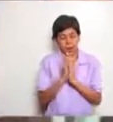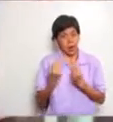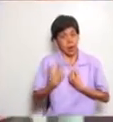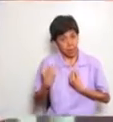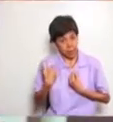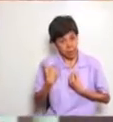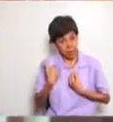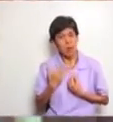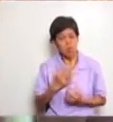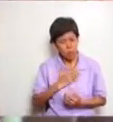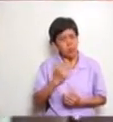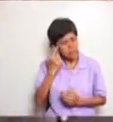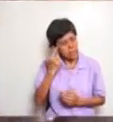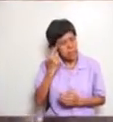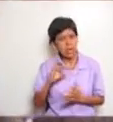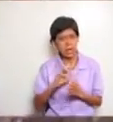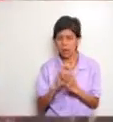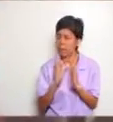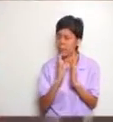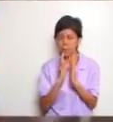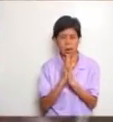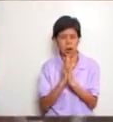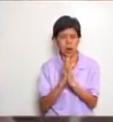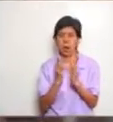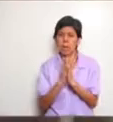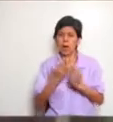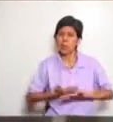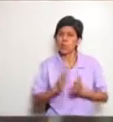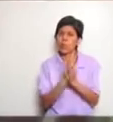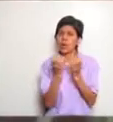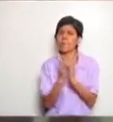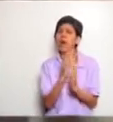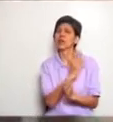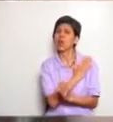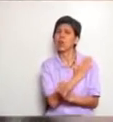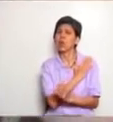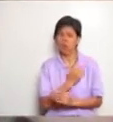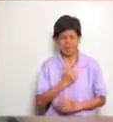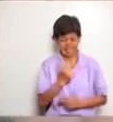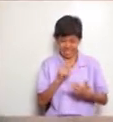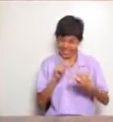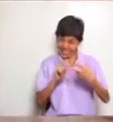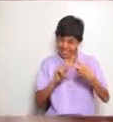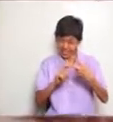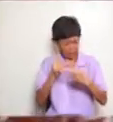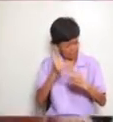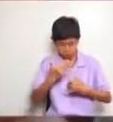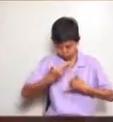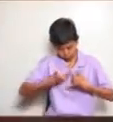บ ทำไปผมพูทเชื่อมั่นในพระรตนัตรัยแตอีส่หนทผมพบอสาจารกคือร่างกายมนุษย